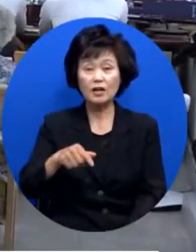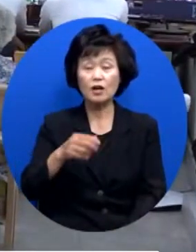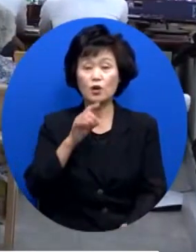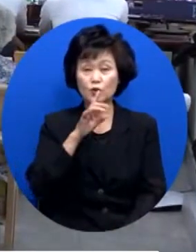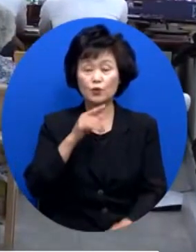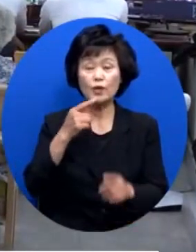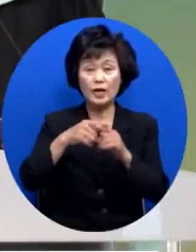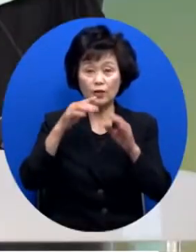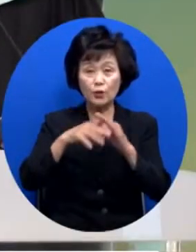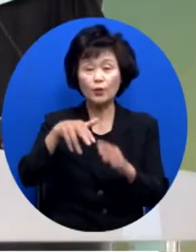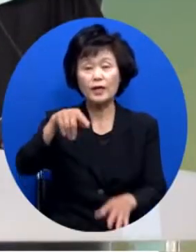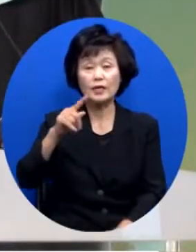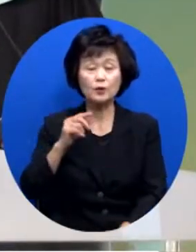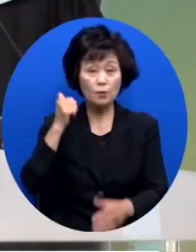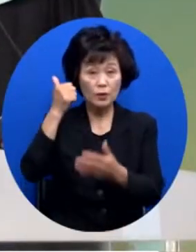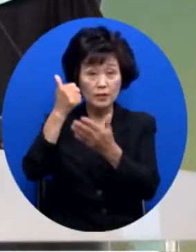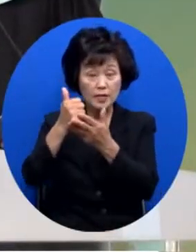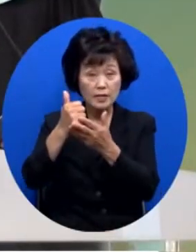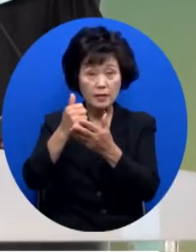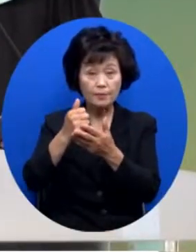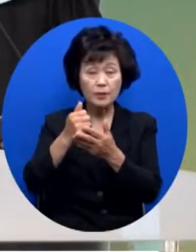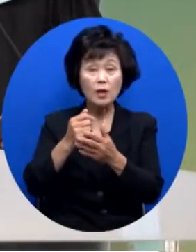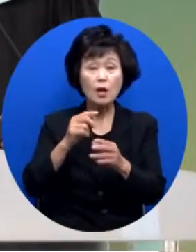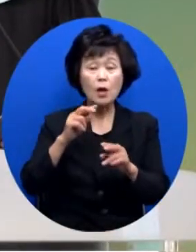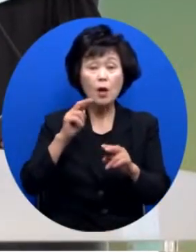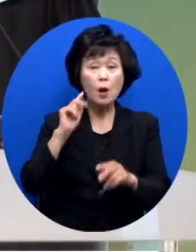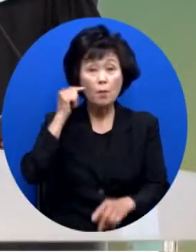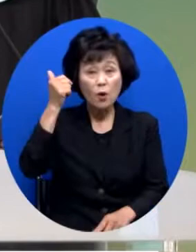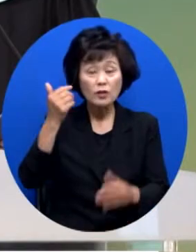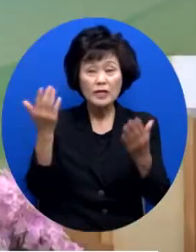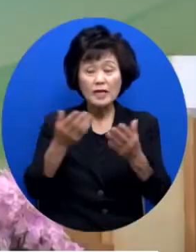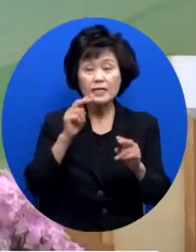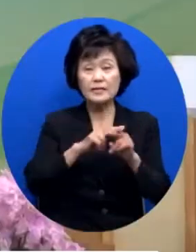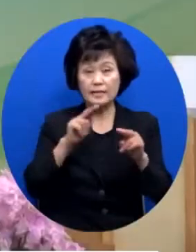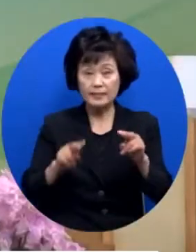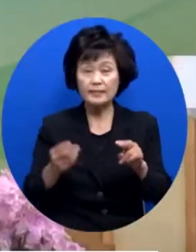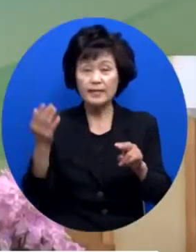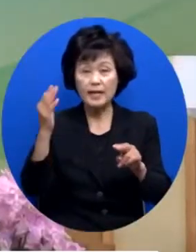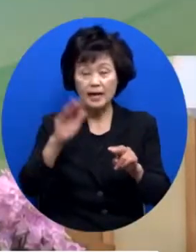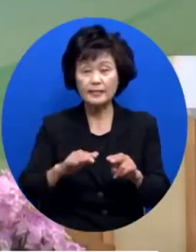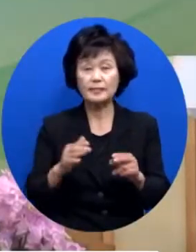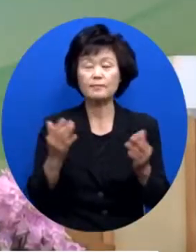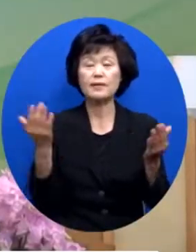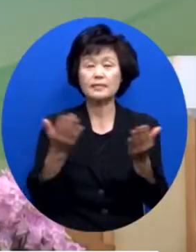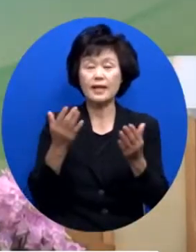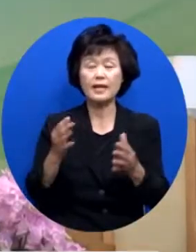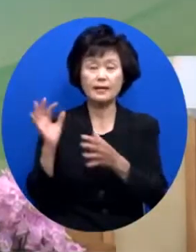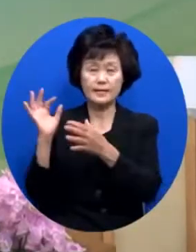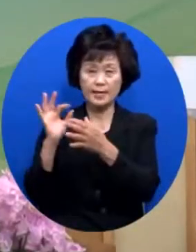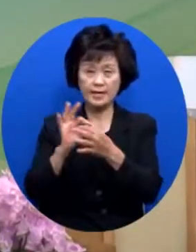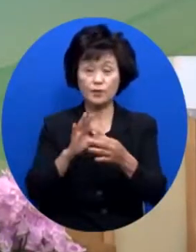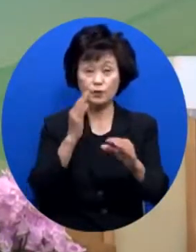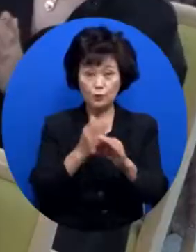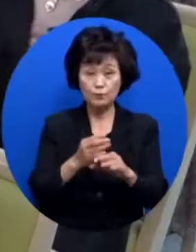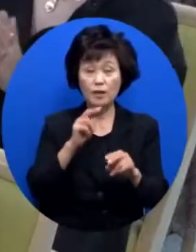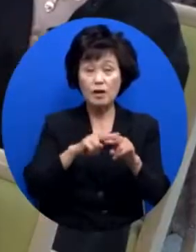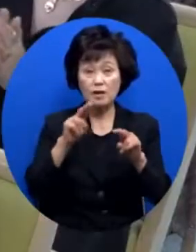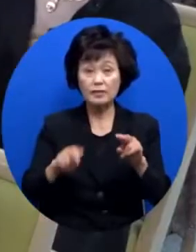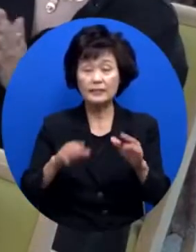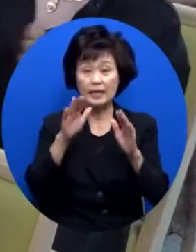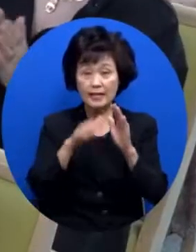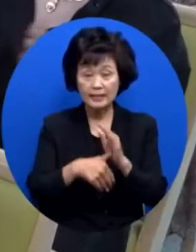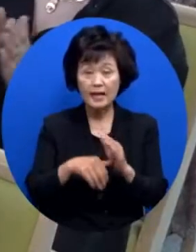목사. 목회에서는 은퇴했지만 조목사의 사역은 여전히 진행 중입니다. 은퇴 당시